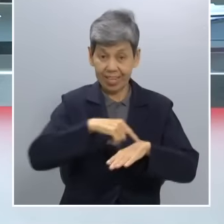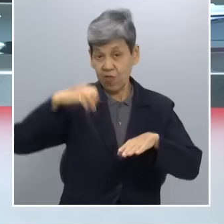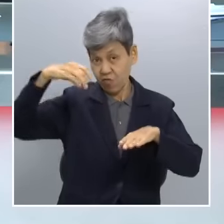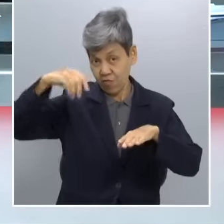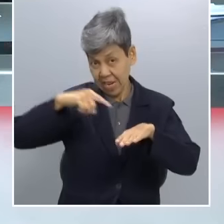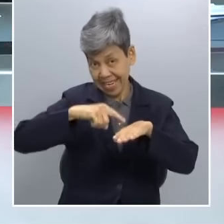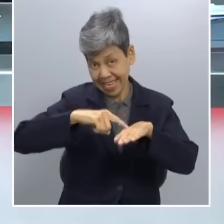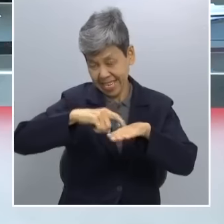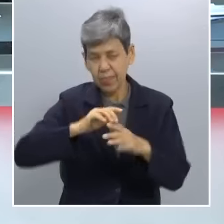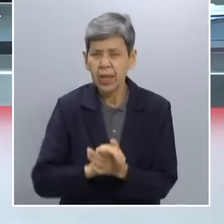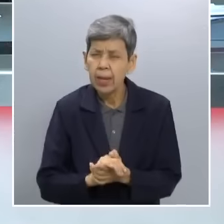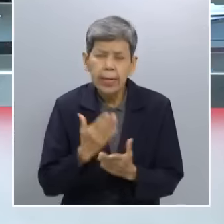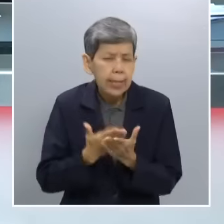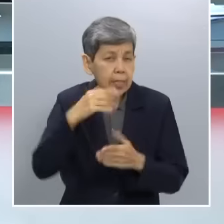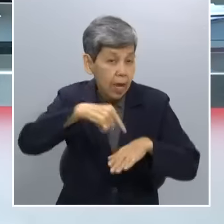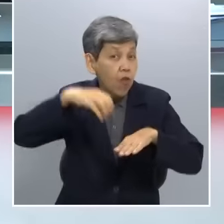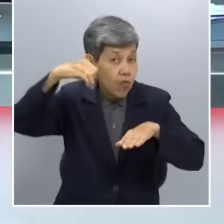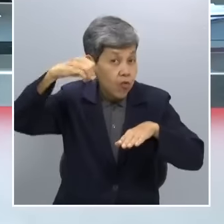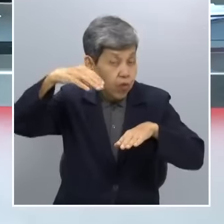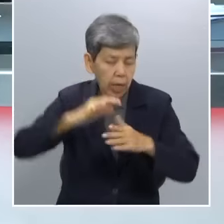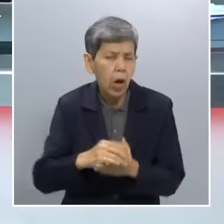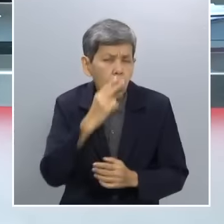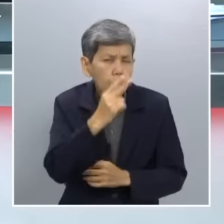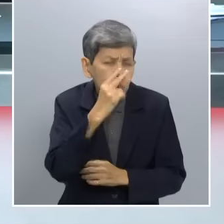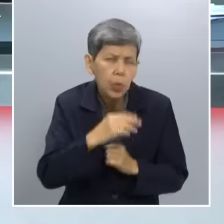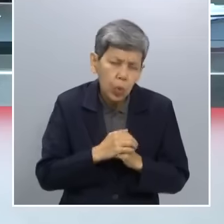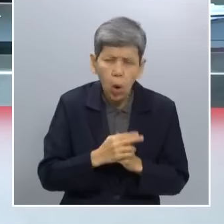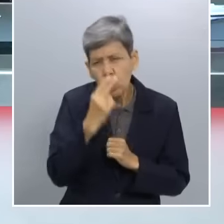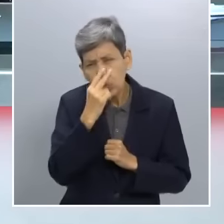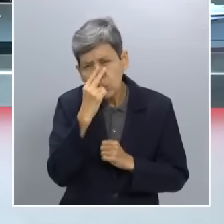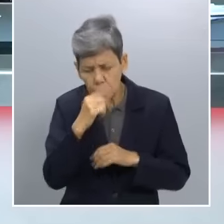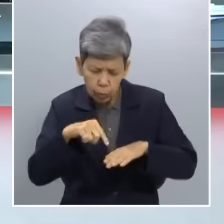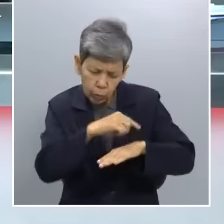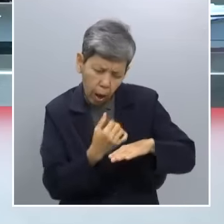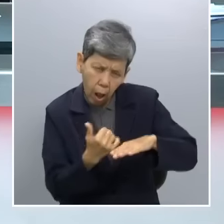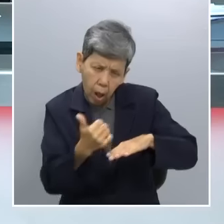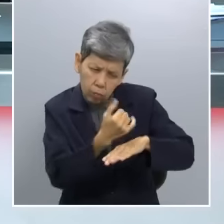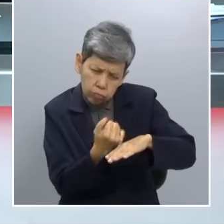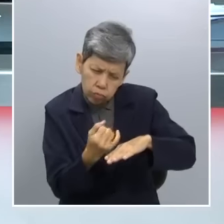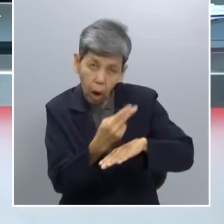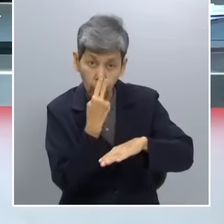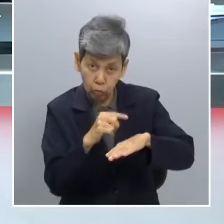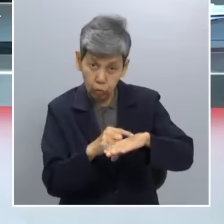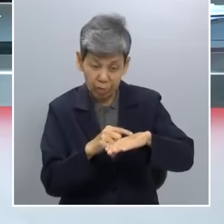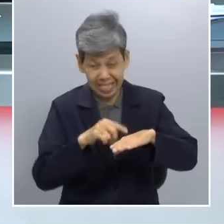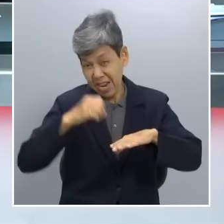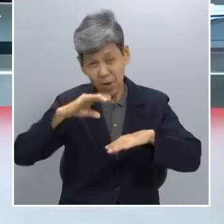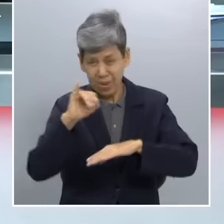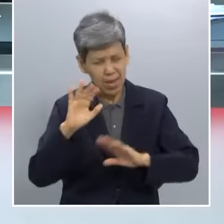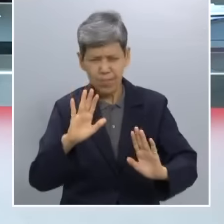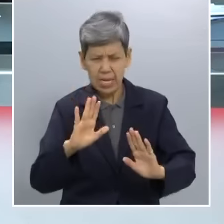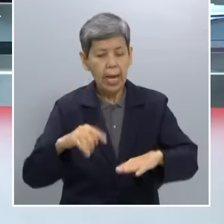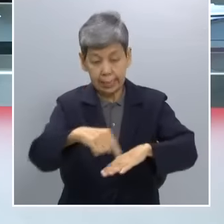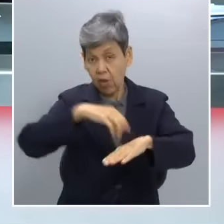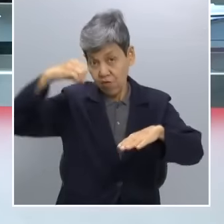ฟังกันดูใครที่กำลังจะซื้อรถไฟฟ้าเนี่ยนะฮะเดี๋ยวต้องรอดูดีๆต้องต้องดูดีๆด้วยเหมือนกันต้องมาแบบนี้นะครับแต่ไม่ได้แว่ารถไฟฟ้าไม่ดีนะ